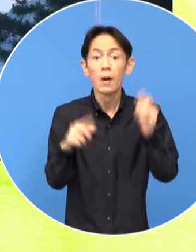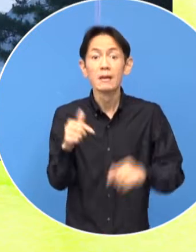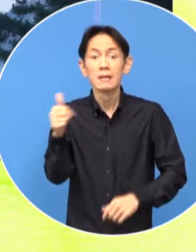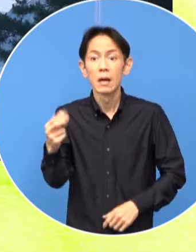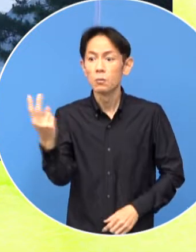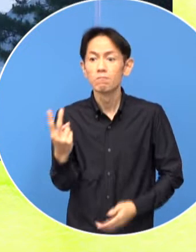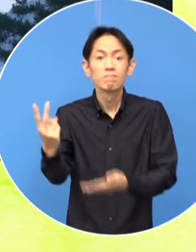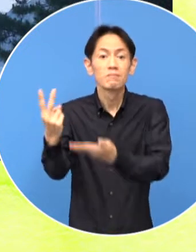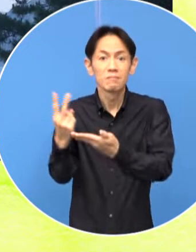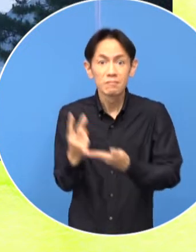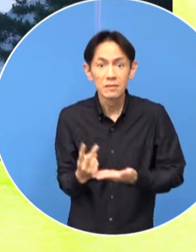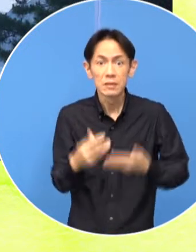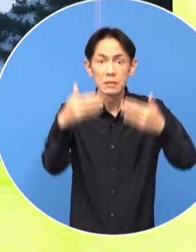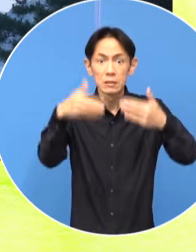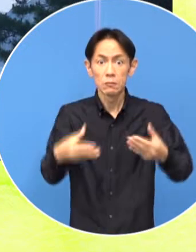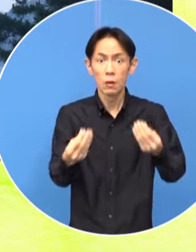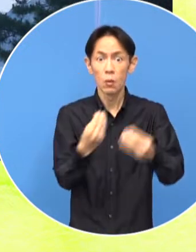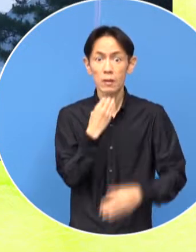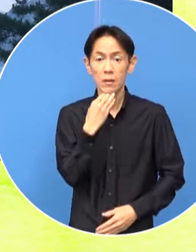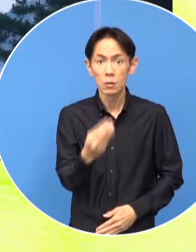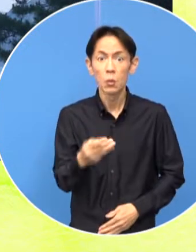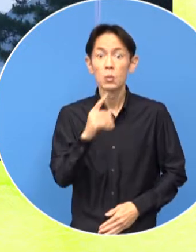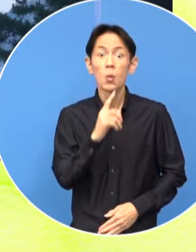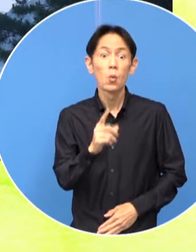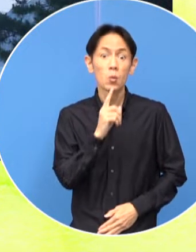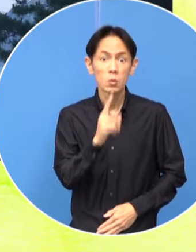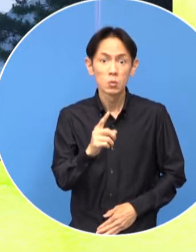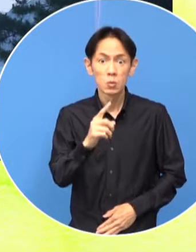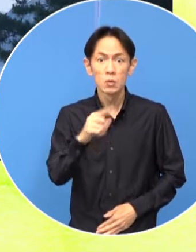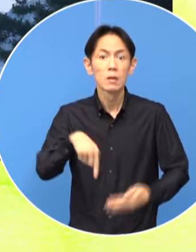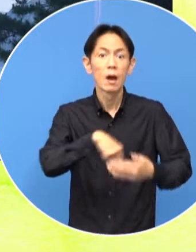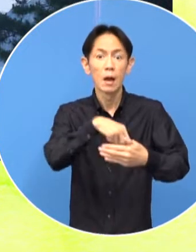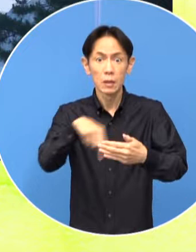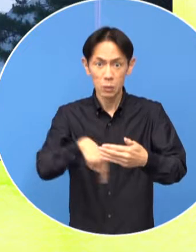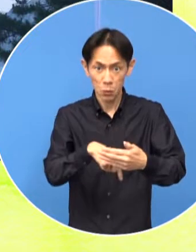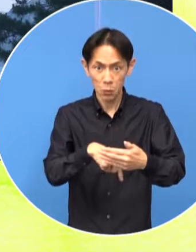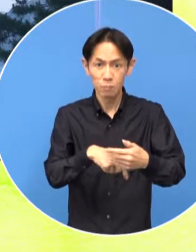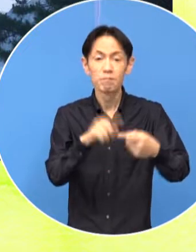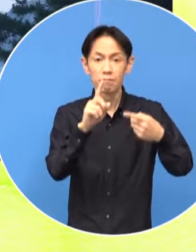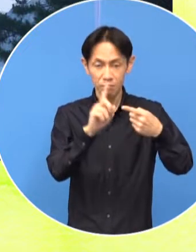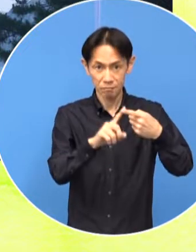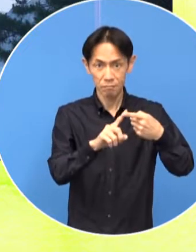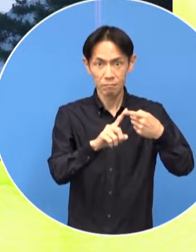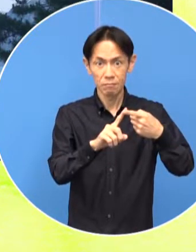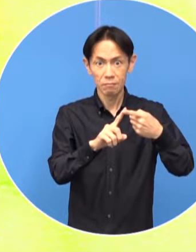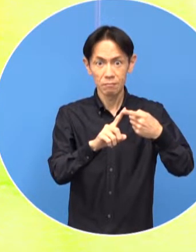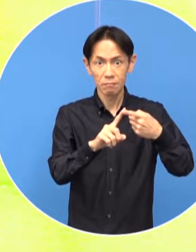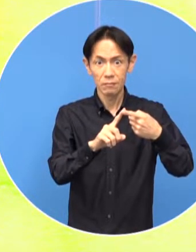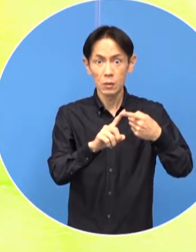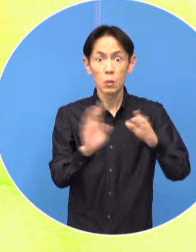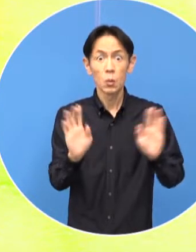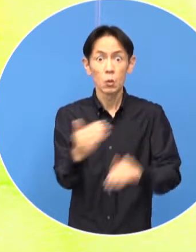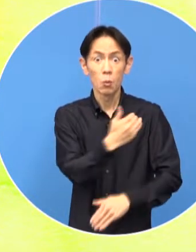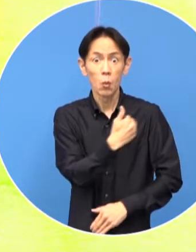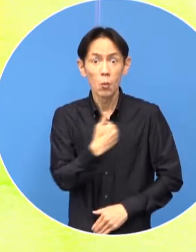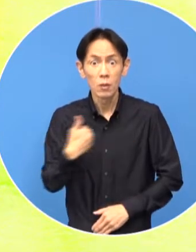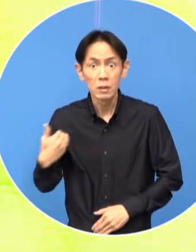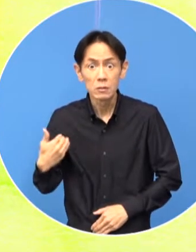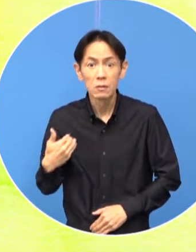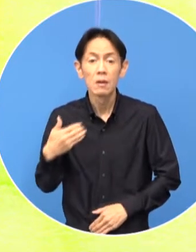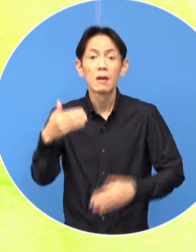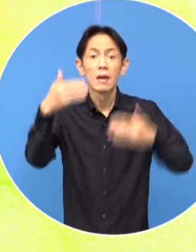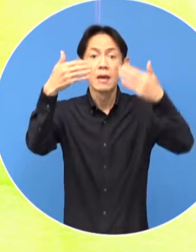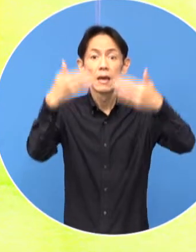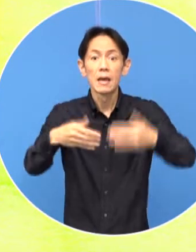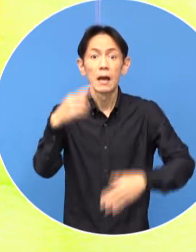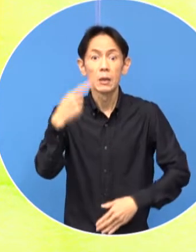をお呼びして、シネマを見た後トークをするという内容の一つのイベントと、あの子どもたちの映画教